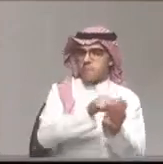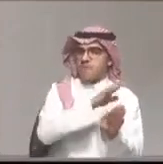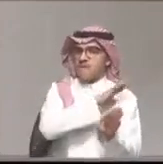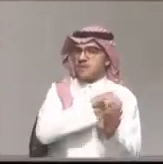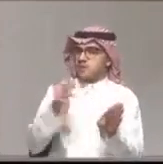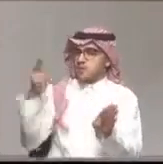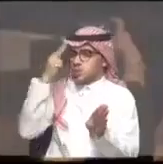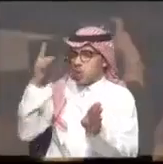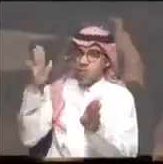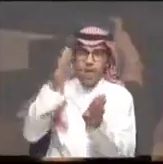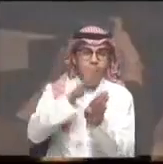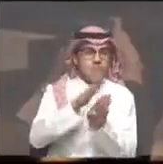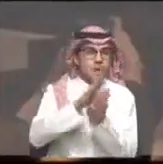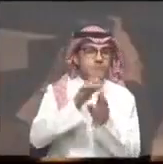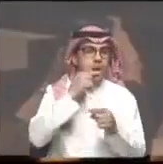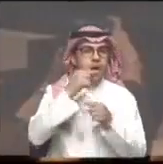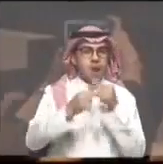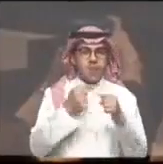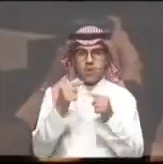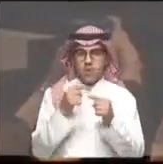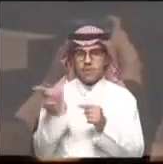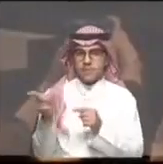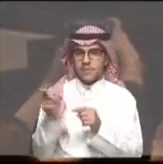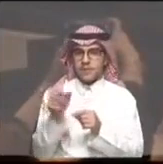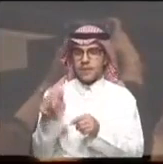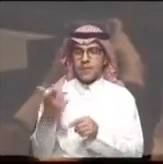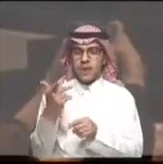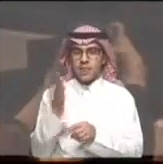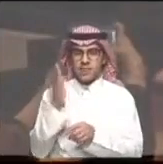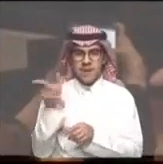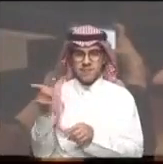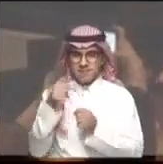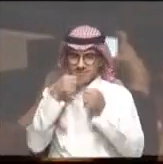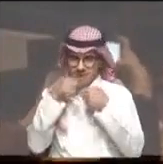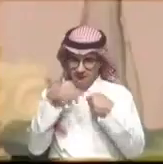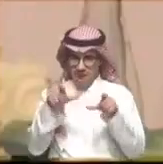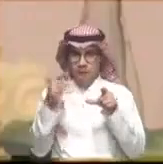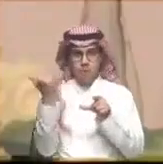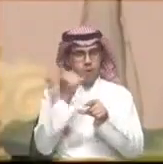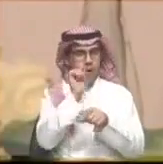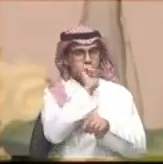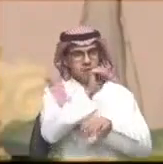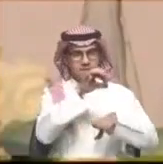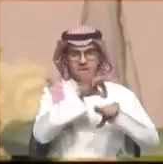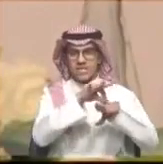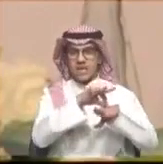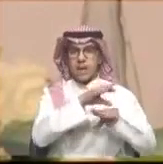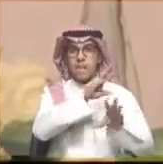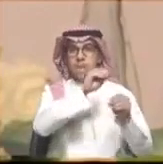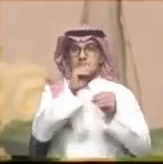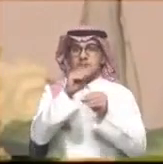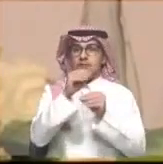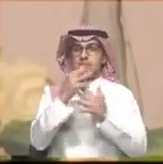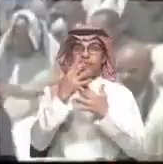السعودية وملوكها وأهلها. قرارات القمة المنعقدة بالظهران الداعمة للحق الفلسطيني لاقت ترحيبا